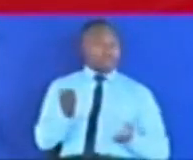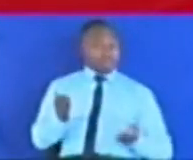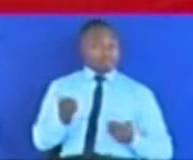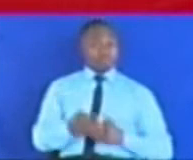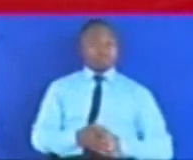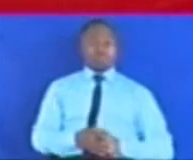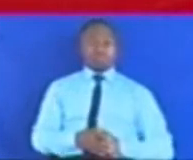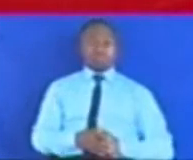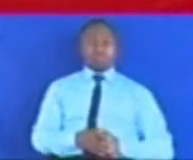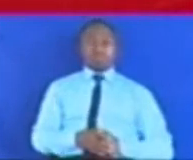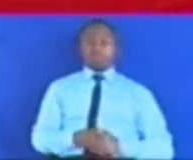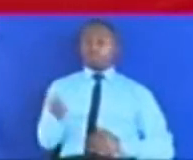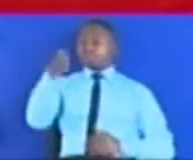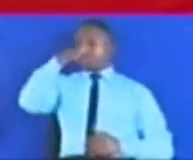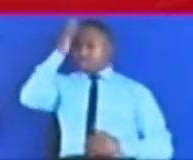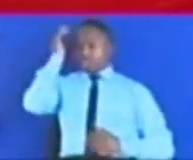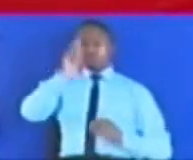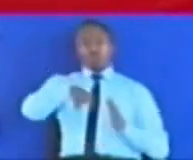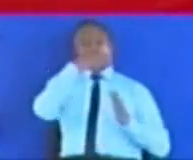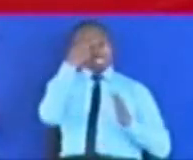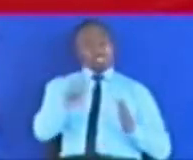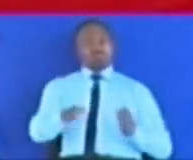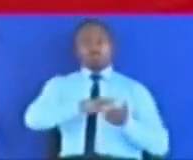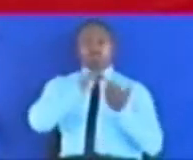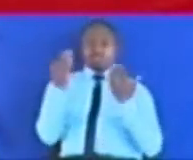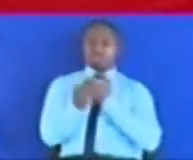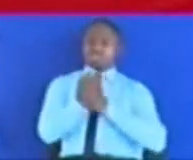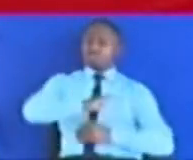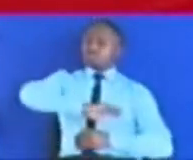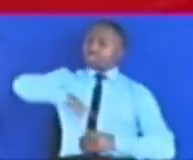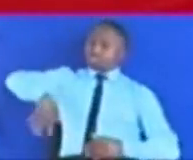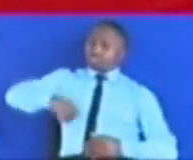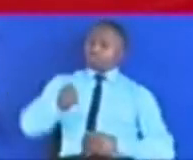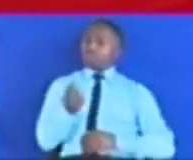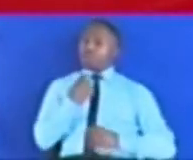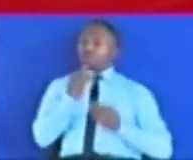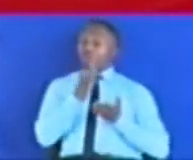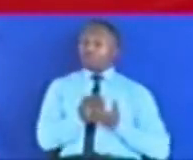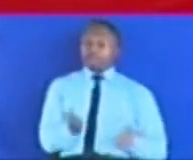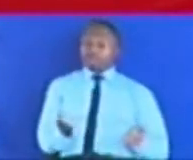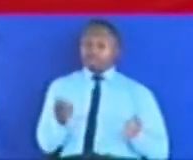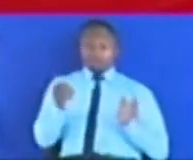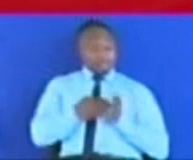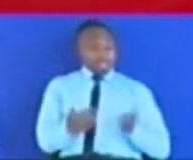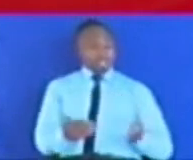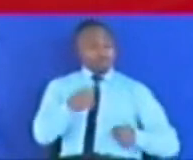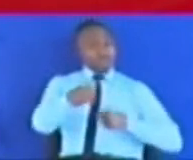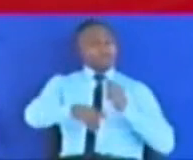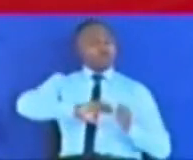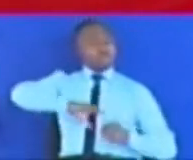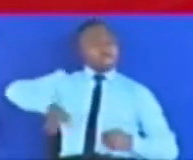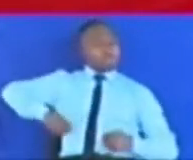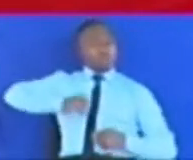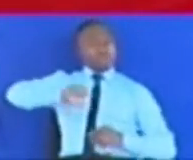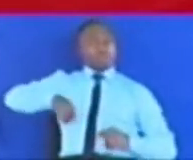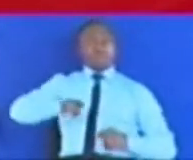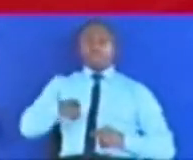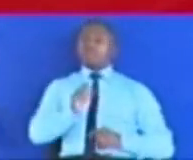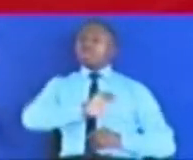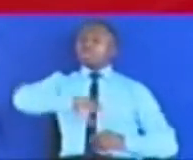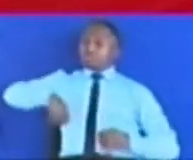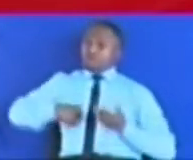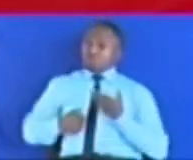leo hii serikali imeshindwa kabisa kudhibiti hao wezi wa dawa? Paka leo wanaendelea kuiba dawa. Nani anayeiba dawa